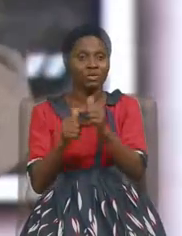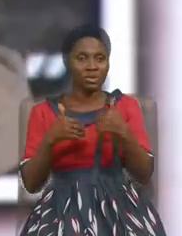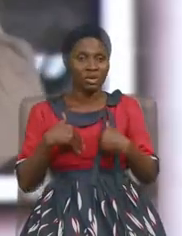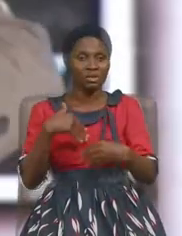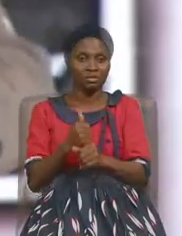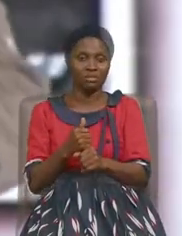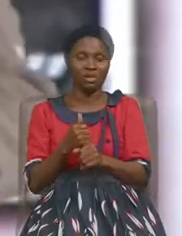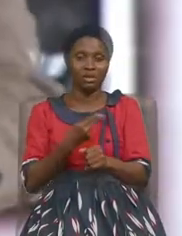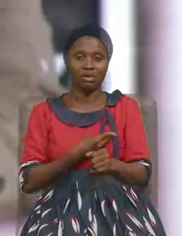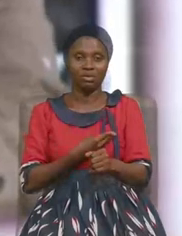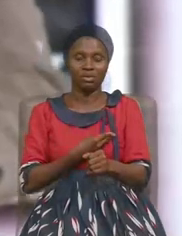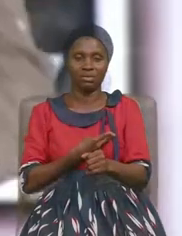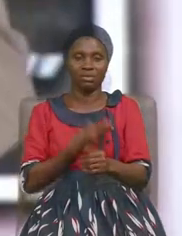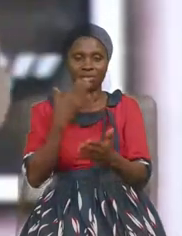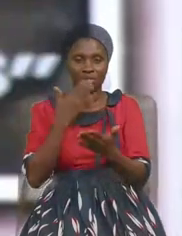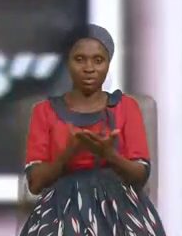capable,